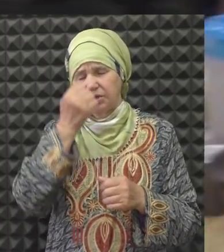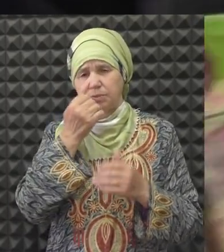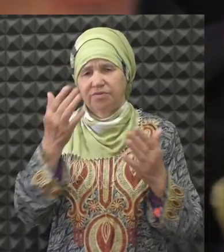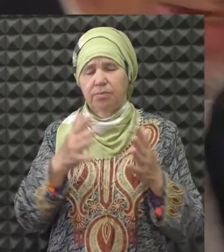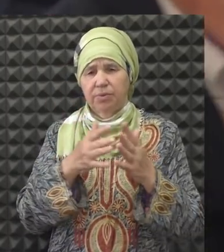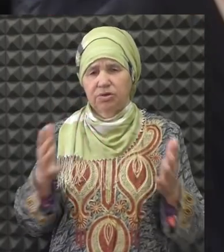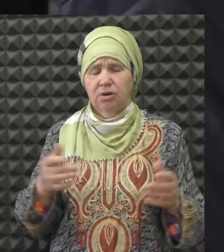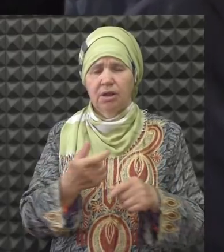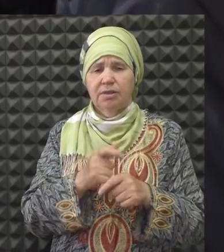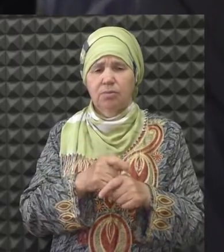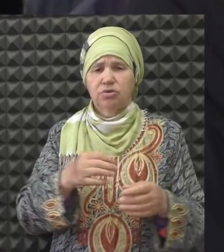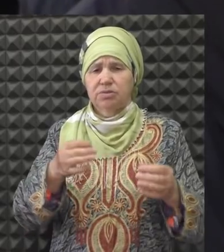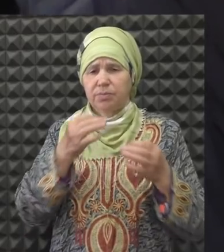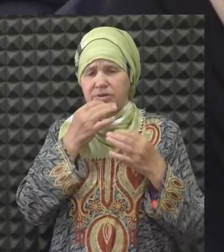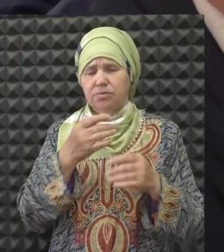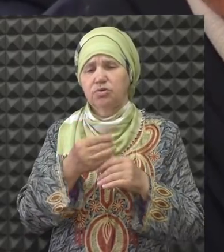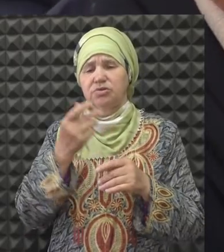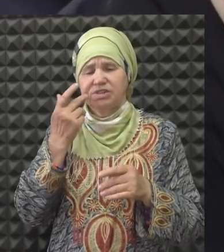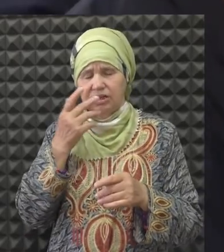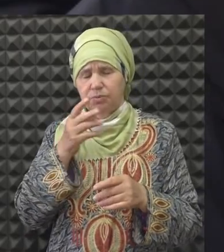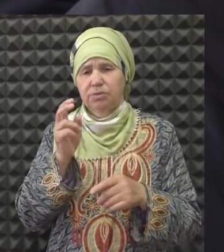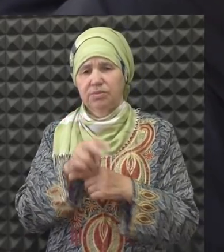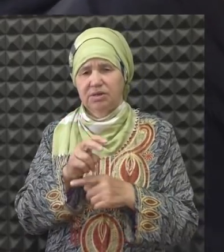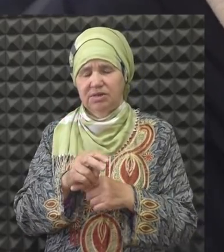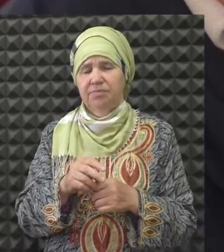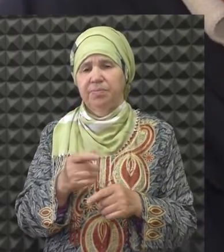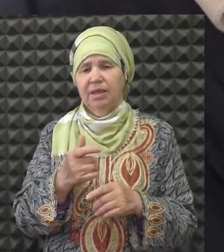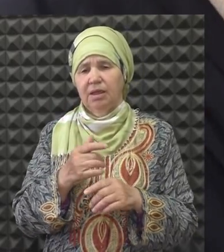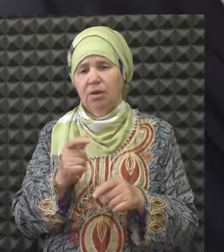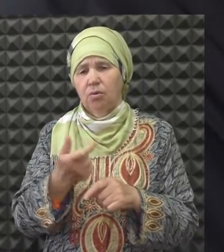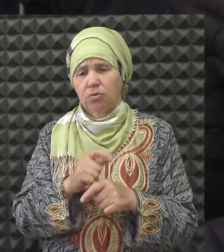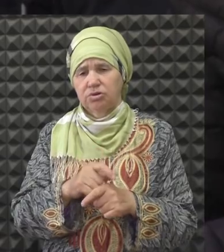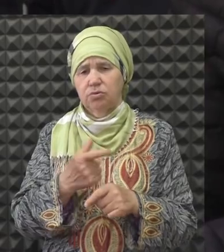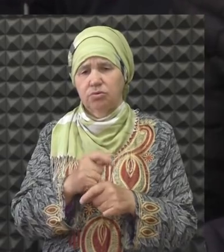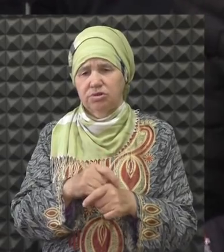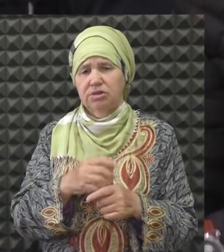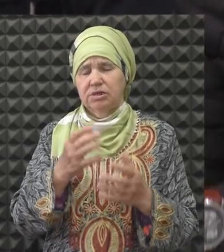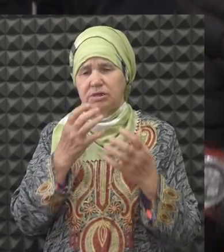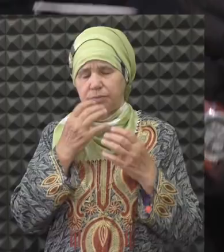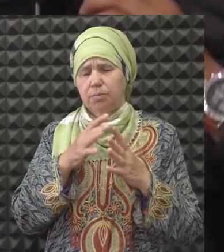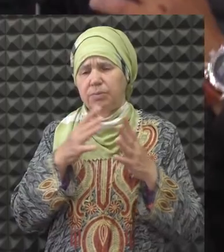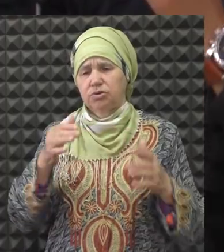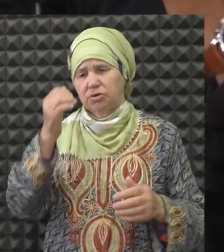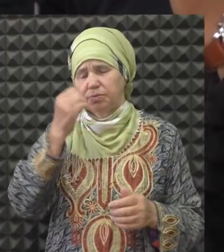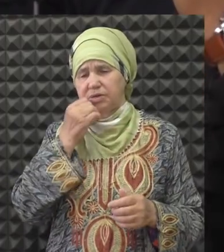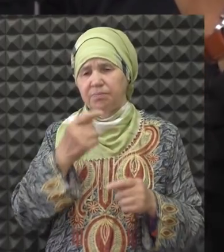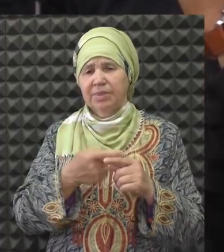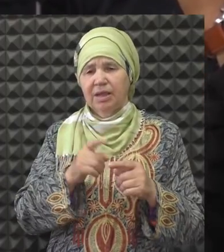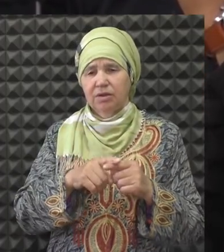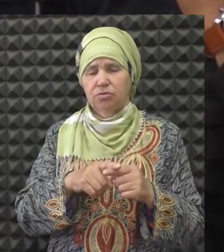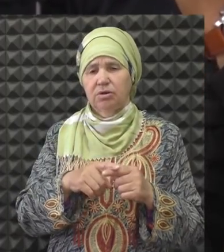Самые хорошие. Спасибо. Самые хорошие очень. Узбекистаны сюда ходили, мы очень хорошо здесь. Большое